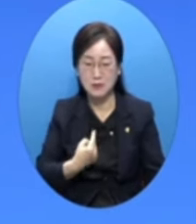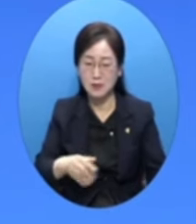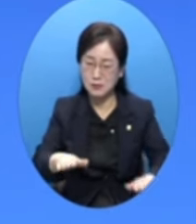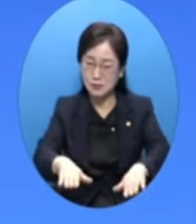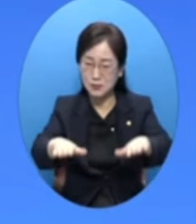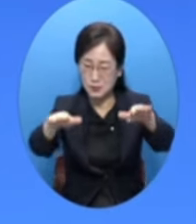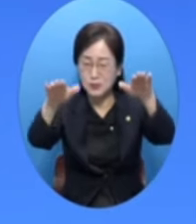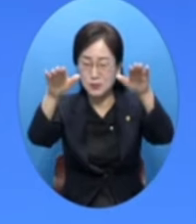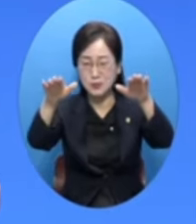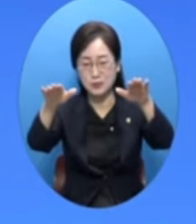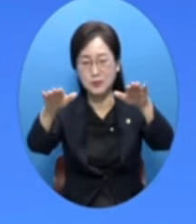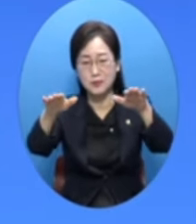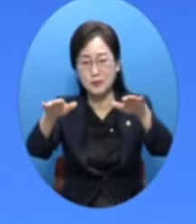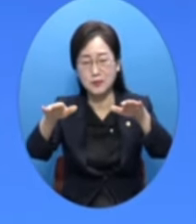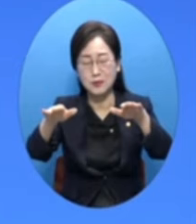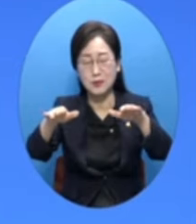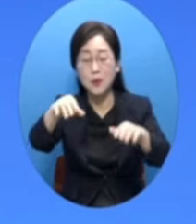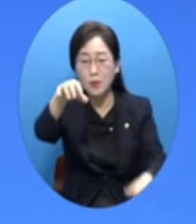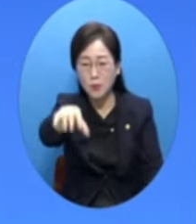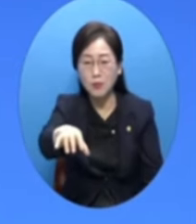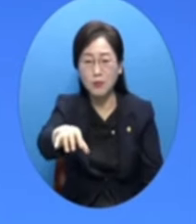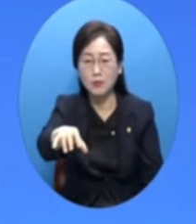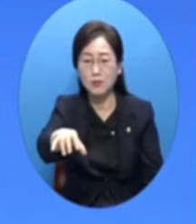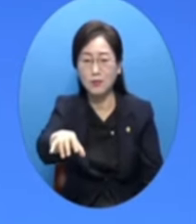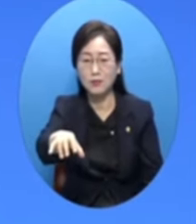잔뼈가 굵고 자라난